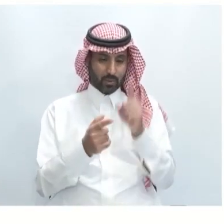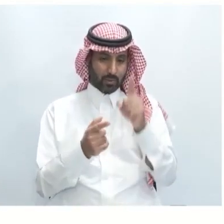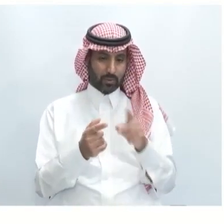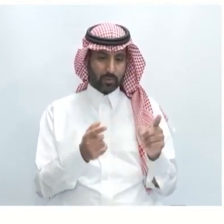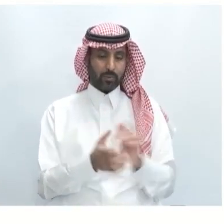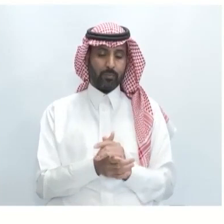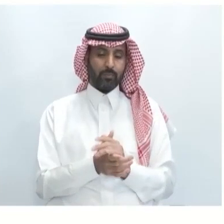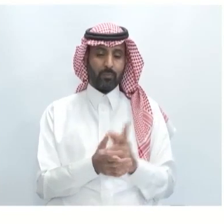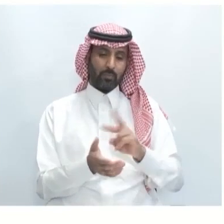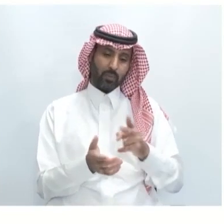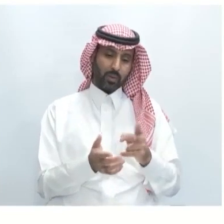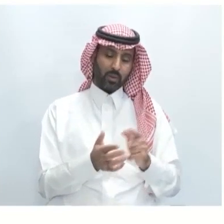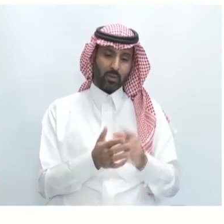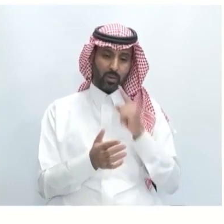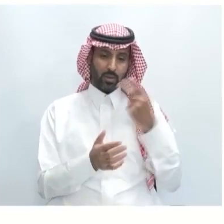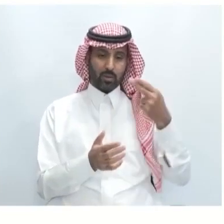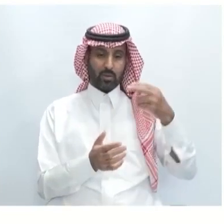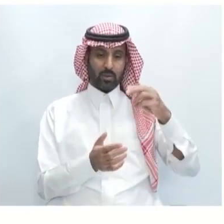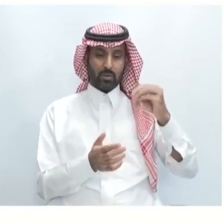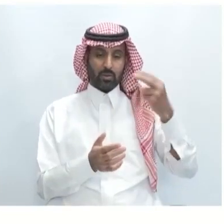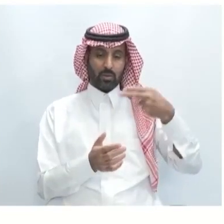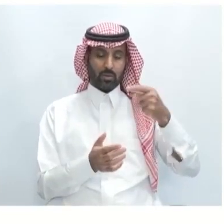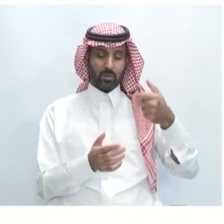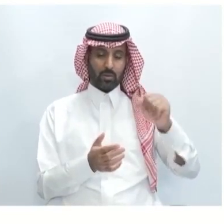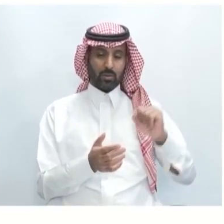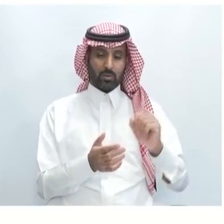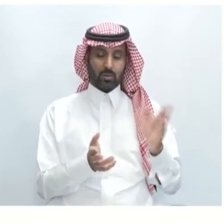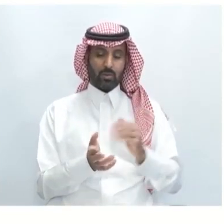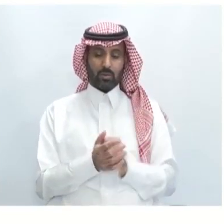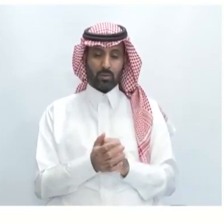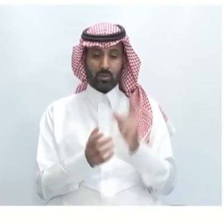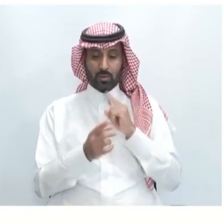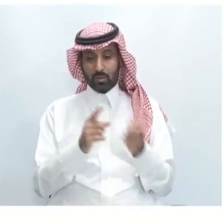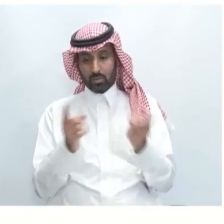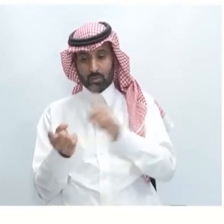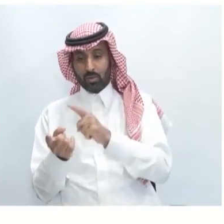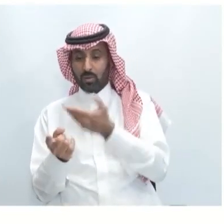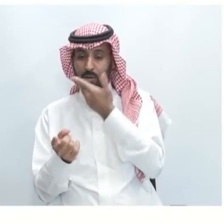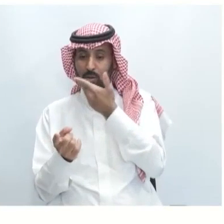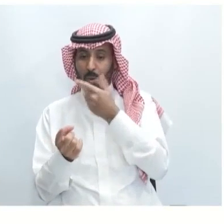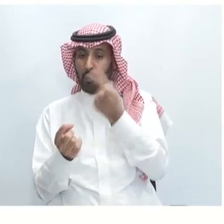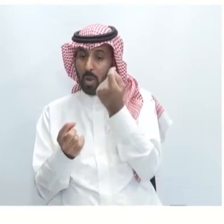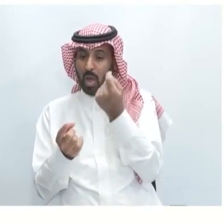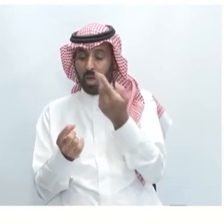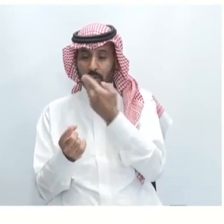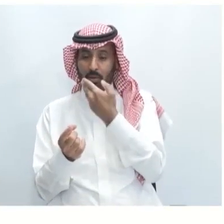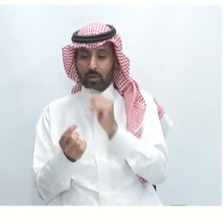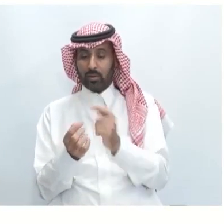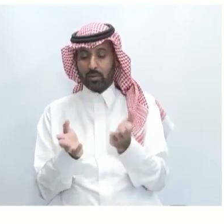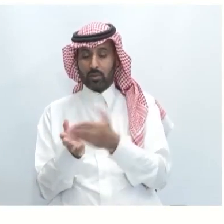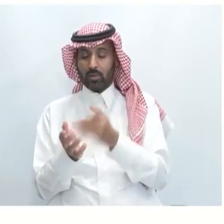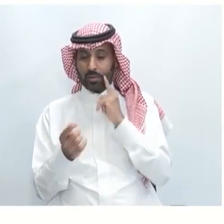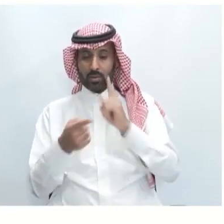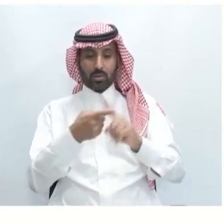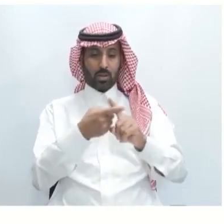لم تعد موجوده لدي الاو ا واتش لانها خرجت كجزء ماء فتم